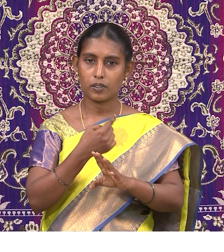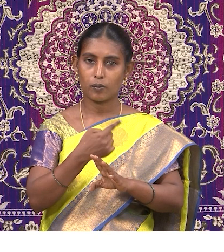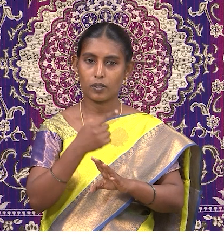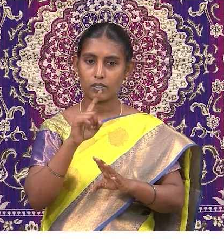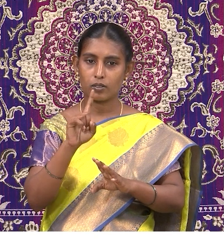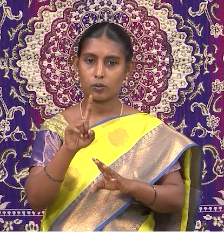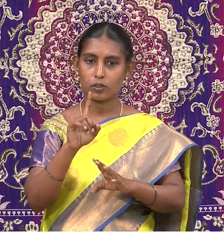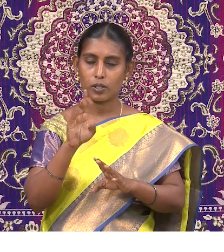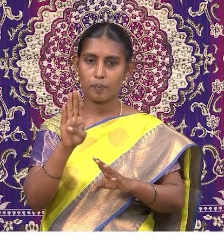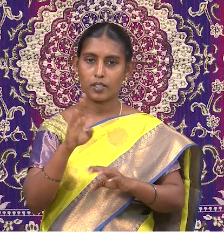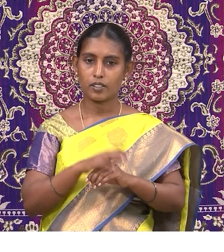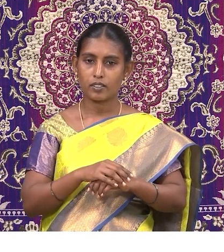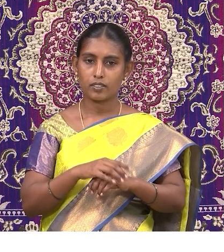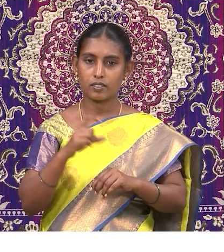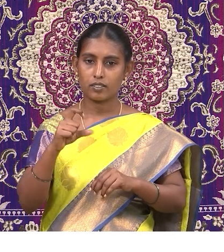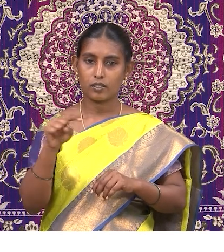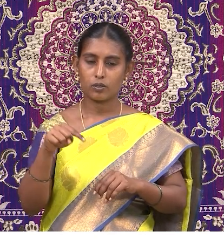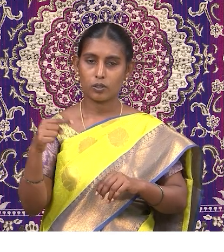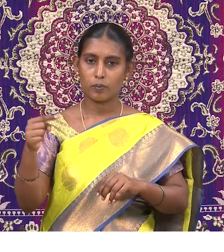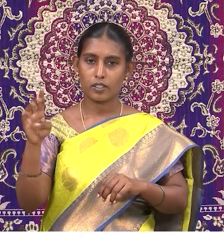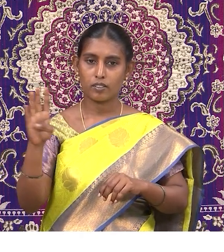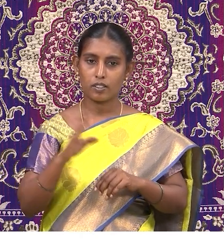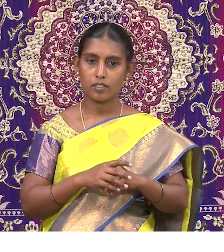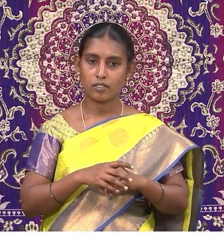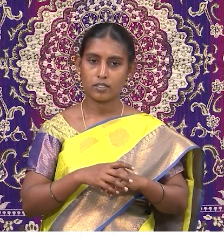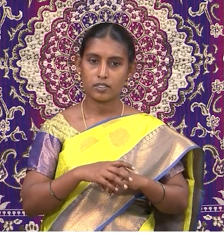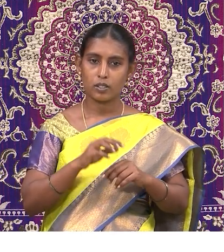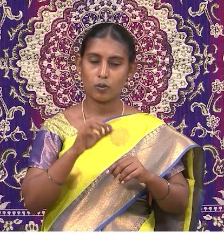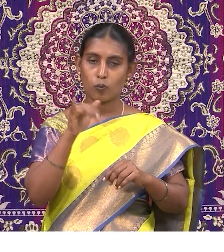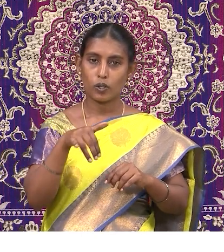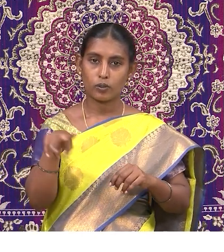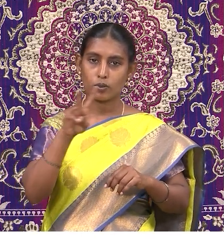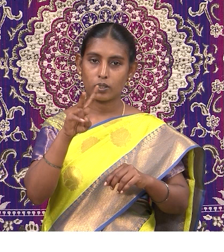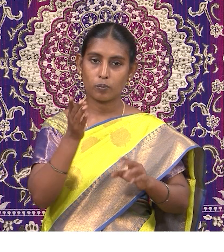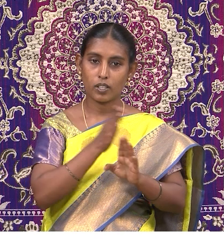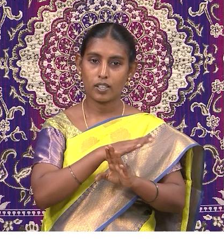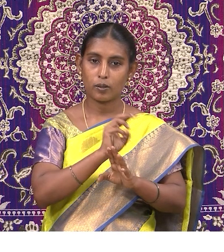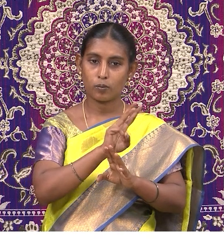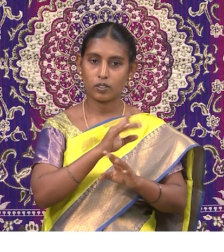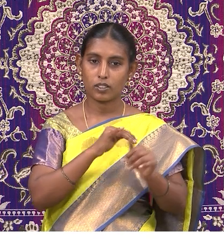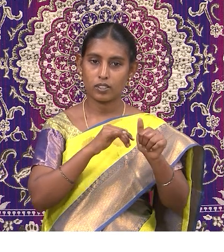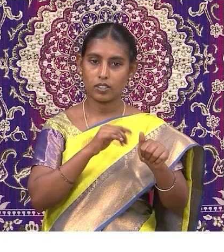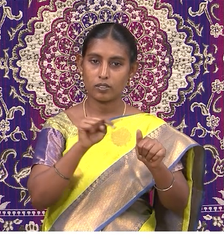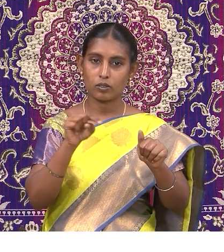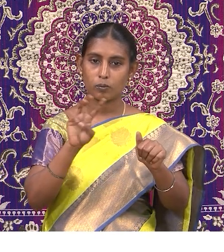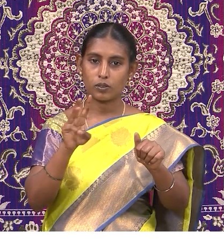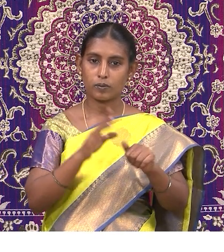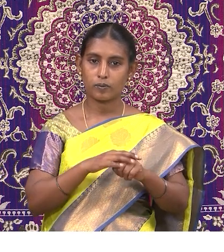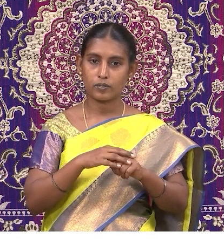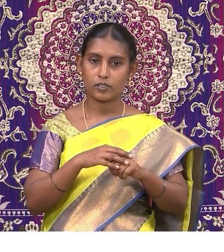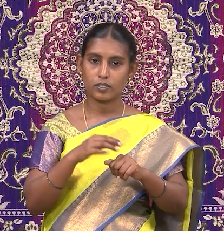பி, சி வந்து மைனஸ் நாலு. ஆக ஒய் ஸ்கொயரின் கெழுவான மூன்று ஏ, ஒய்யின் கெழுவான மைனஸ் ஒன்